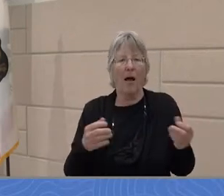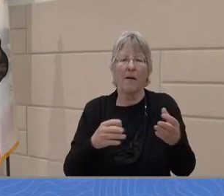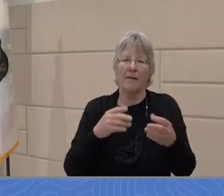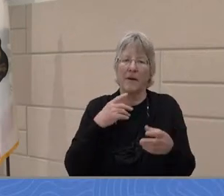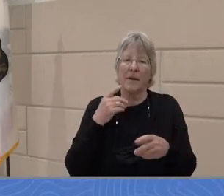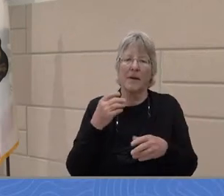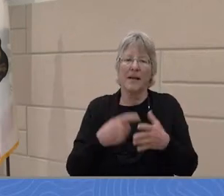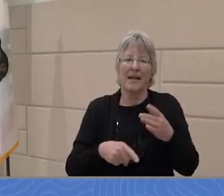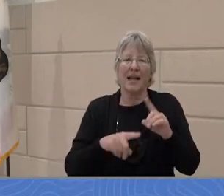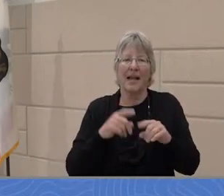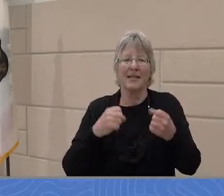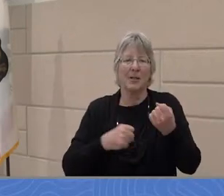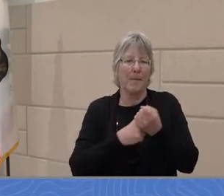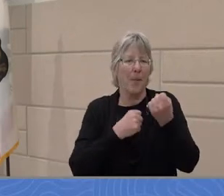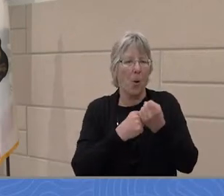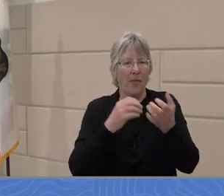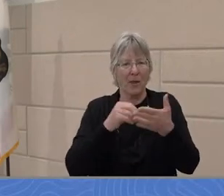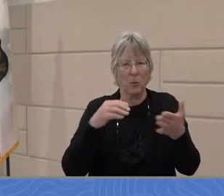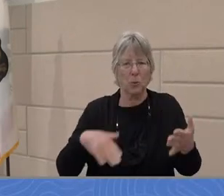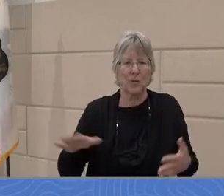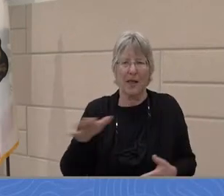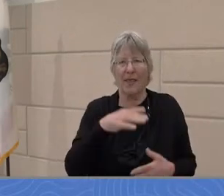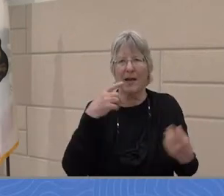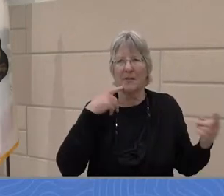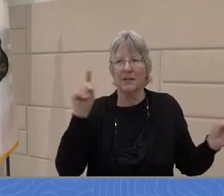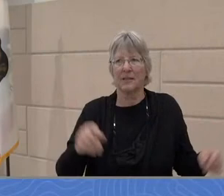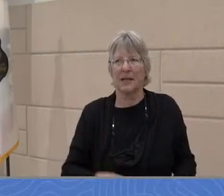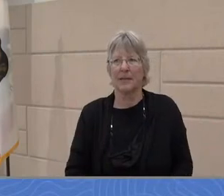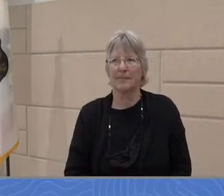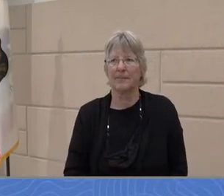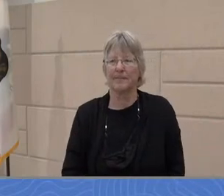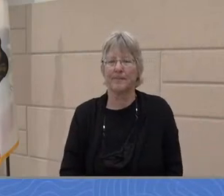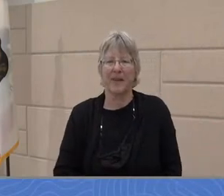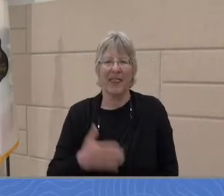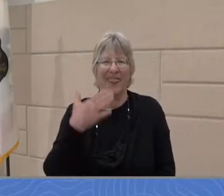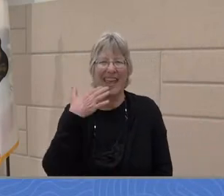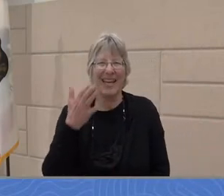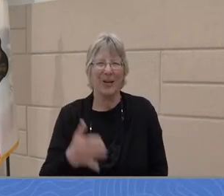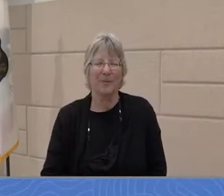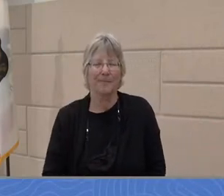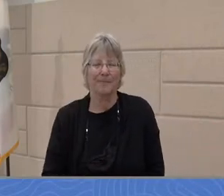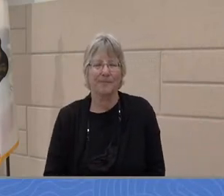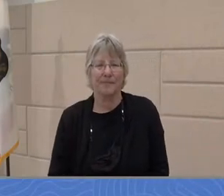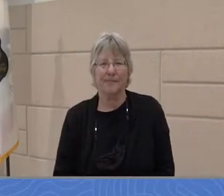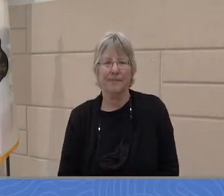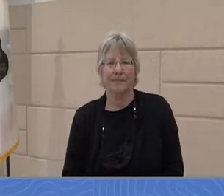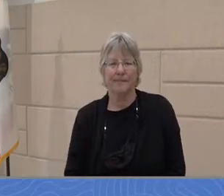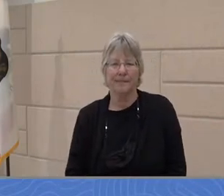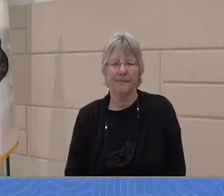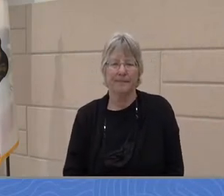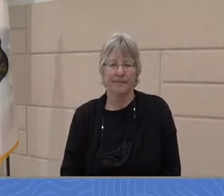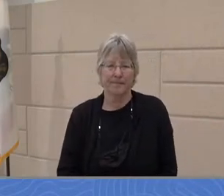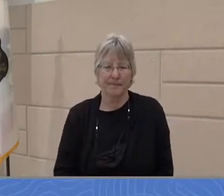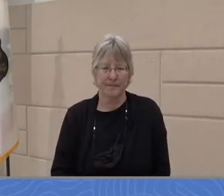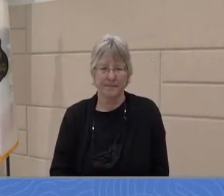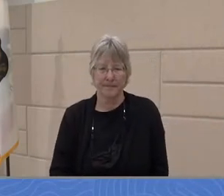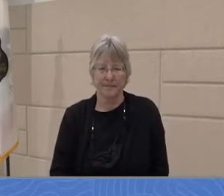ច្ចការតទៅអនាគតទៀតដើម្បីគ្រប់គ្រងគ្រូនិងសិស្សរបស់យើងសូមអរគុណ